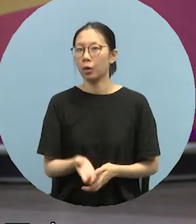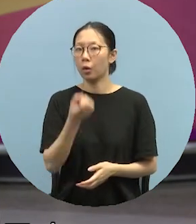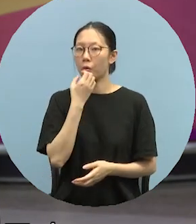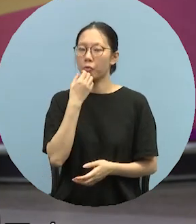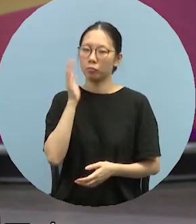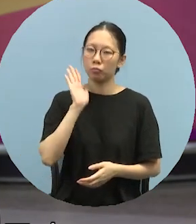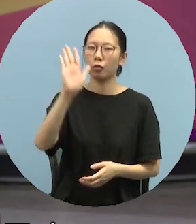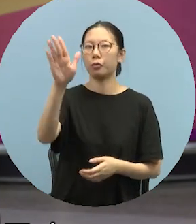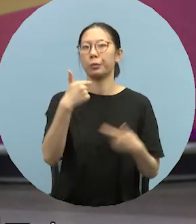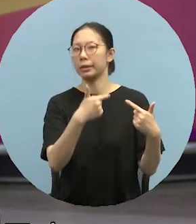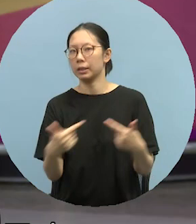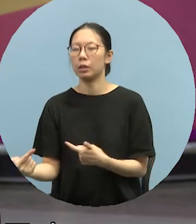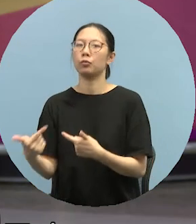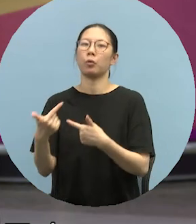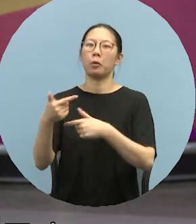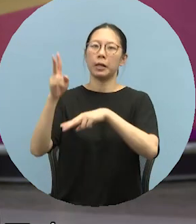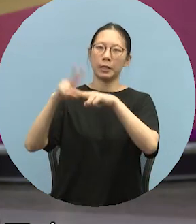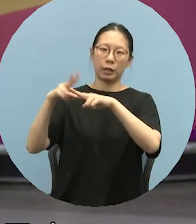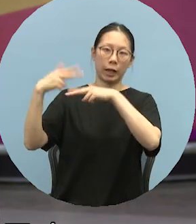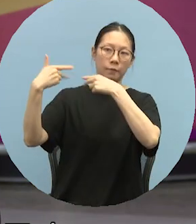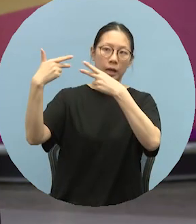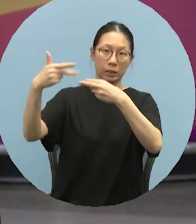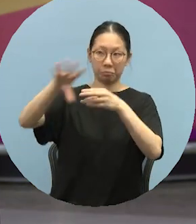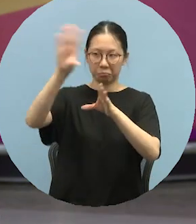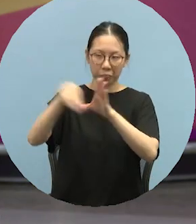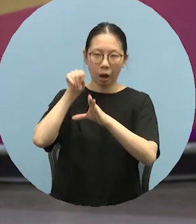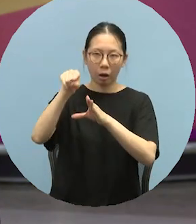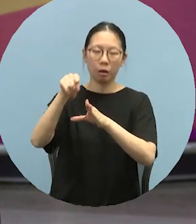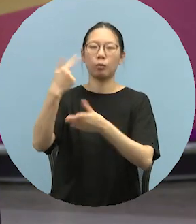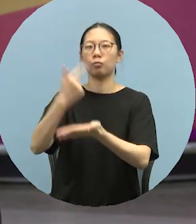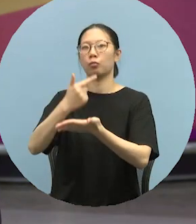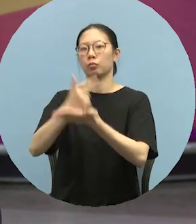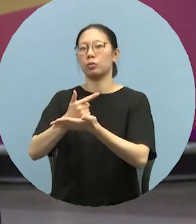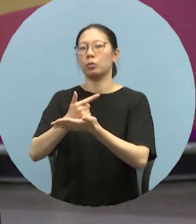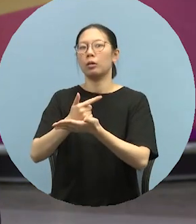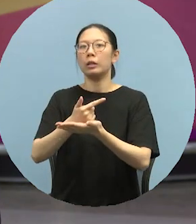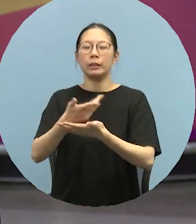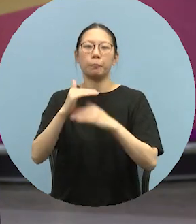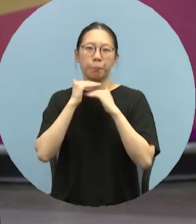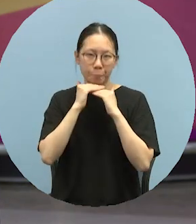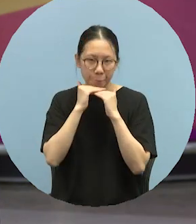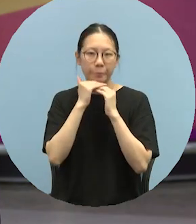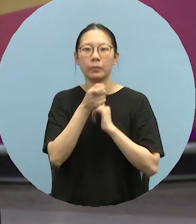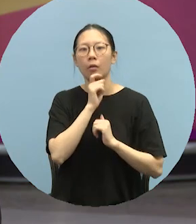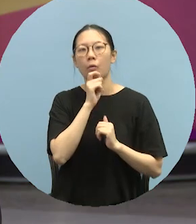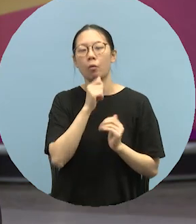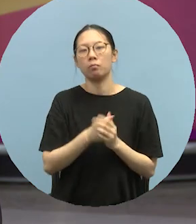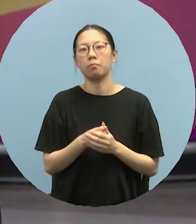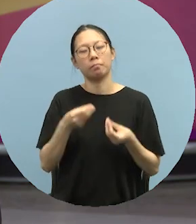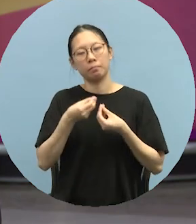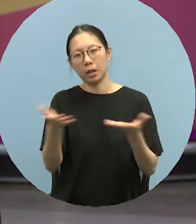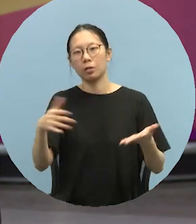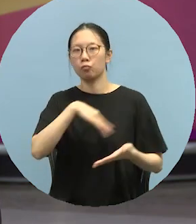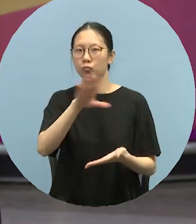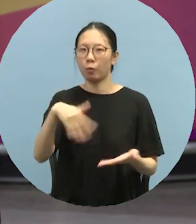且對香港未來繼續在國家發展裏面發揮重要作用寄予厚望，令大